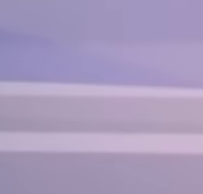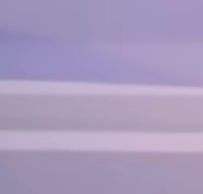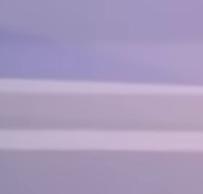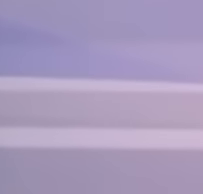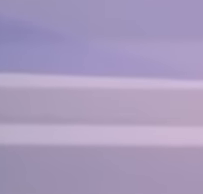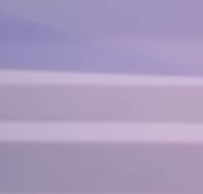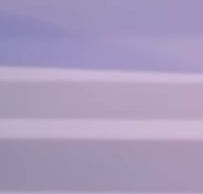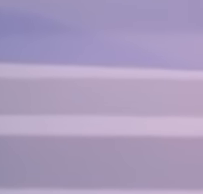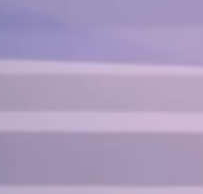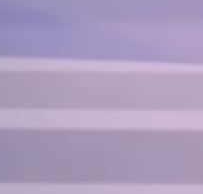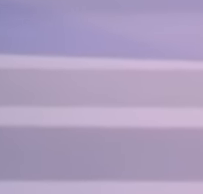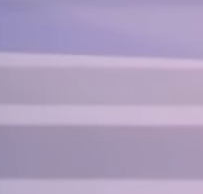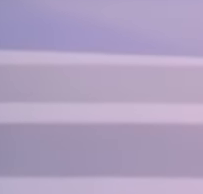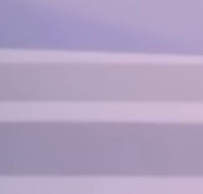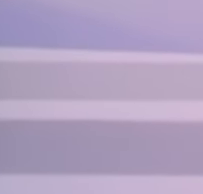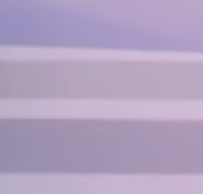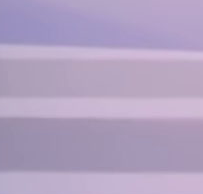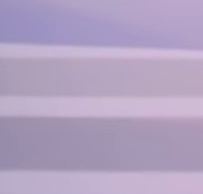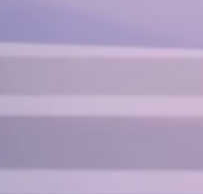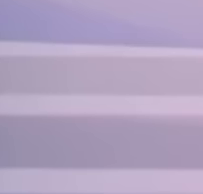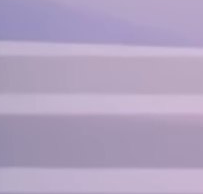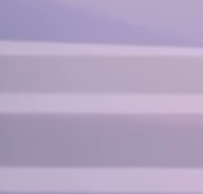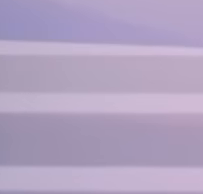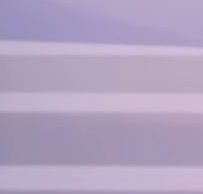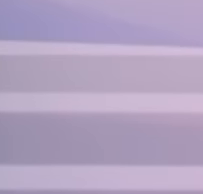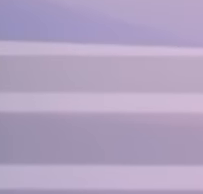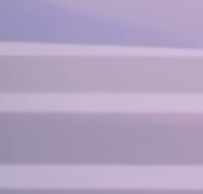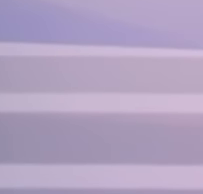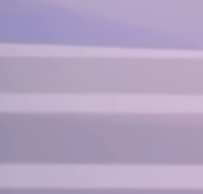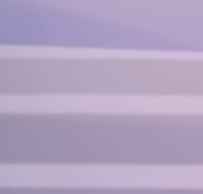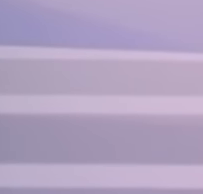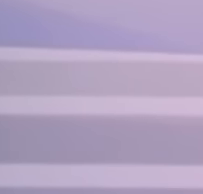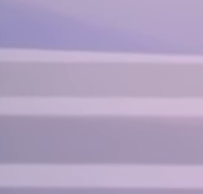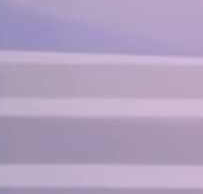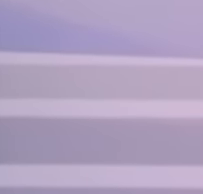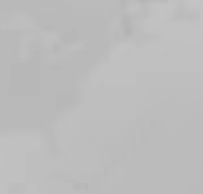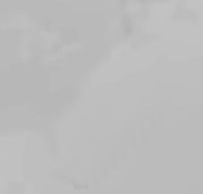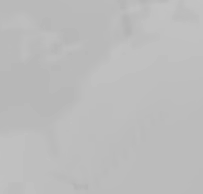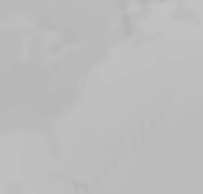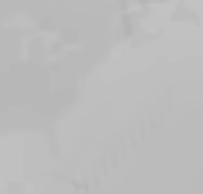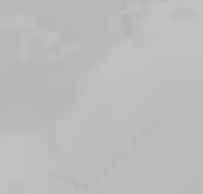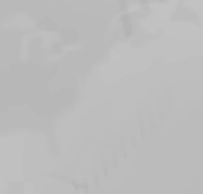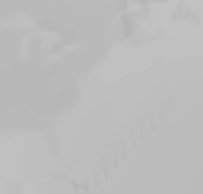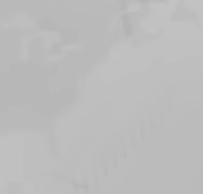abroad, samahan nyo kami sa GMA Pinoy TV at www.gmanews.tv.